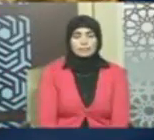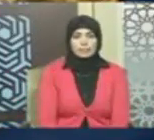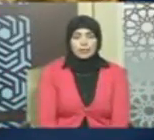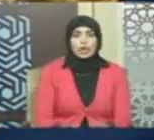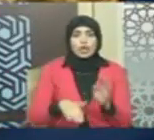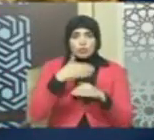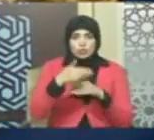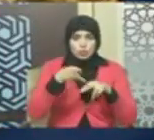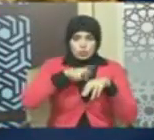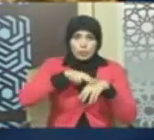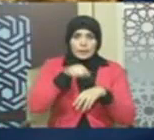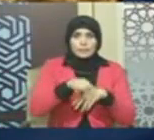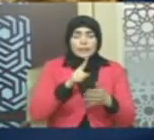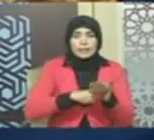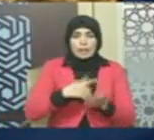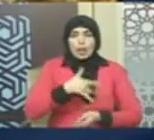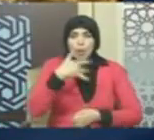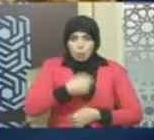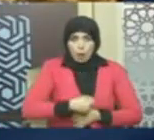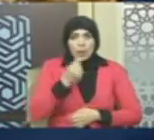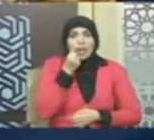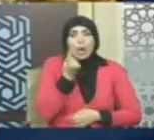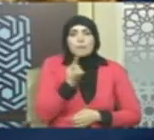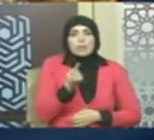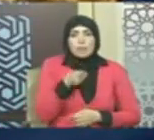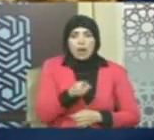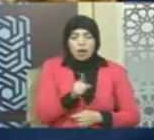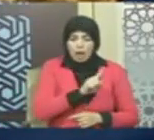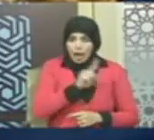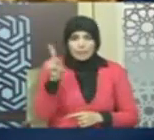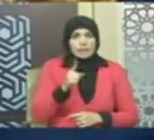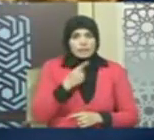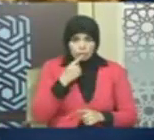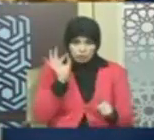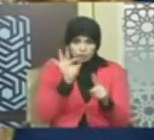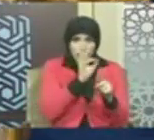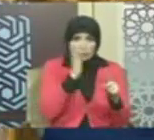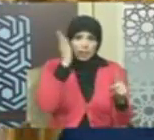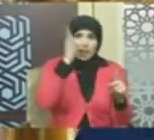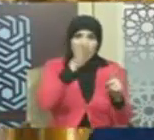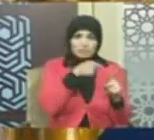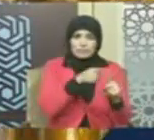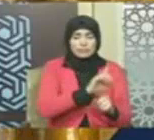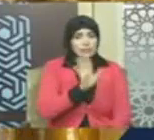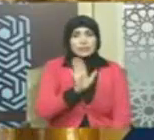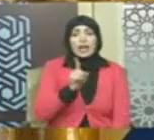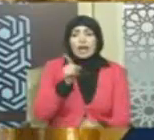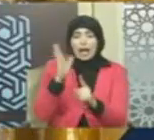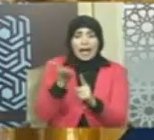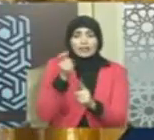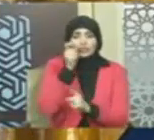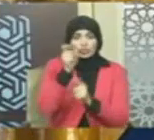المؤمن بطبعه لا يمكن أن يكون سبابا لأحد، لا لأصحاب رسول